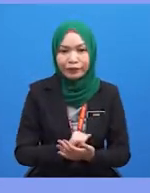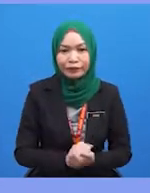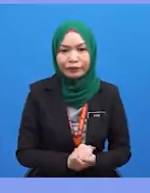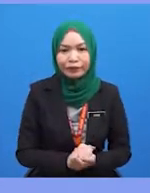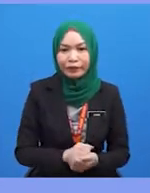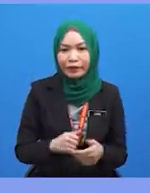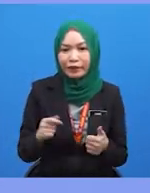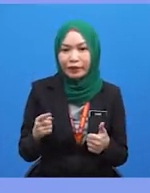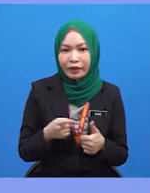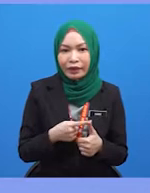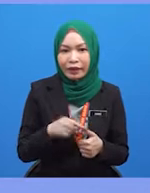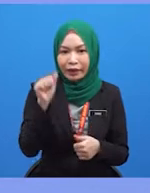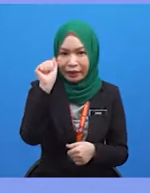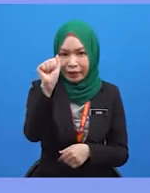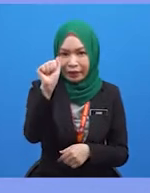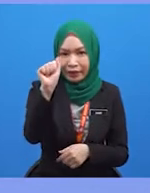A,